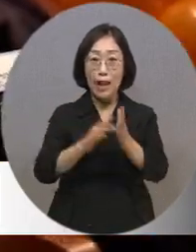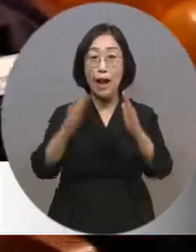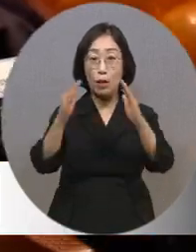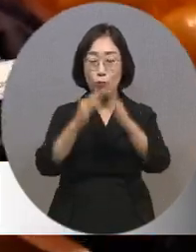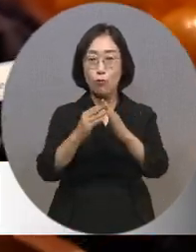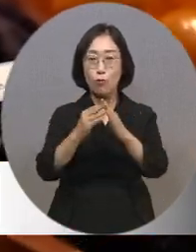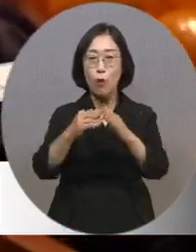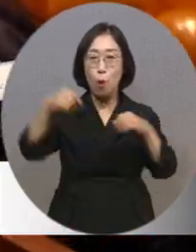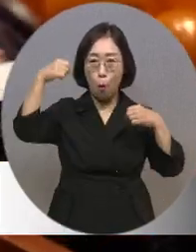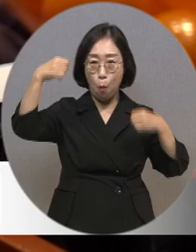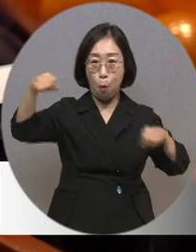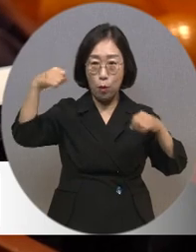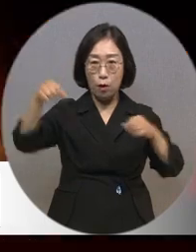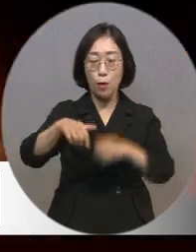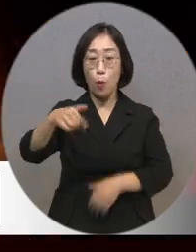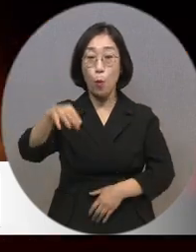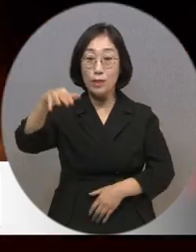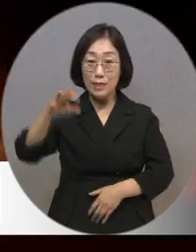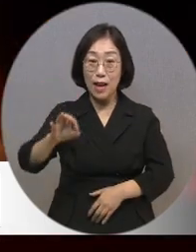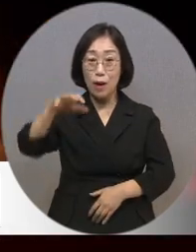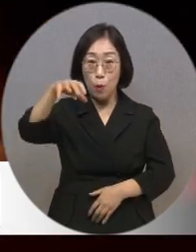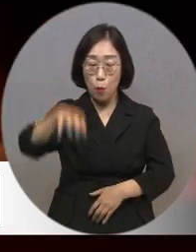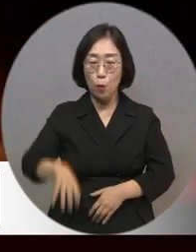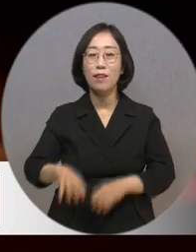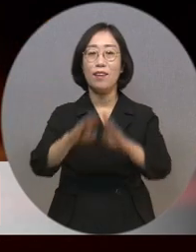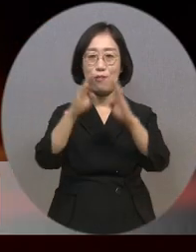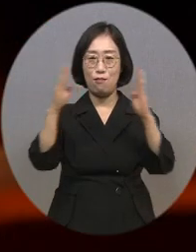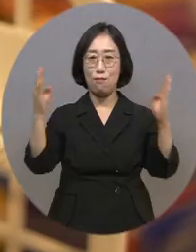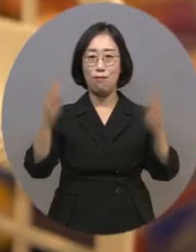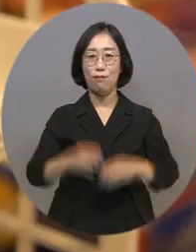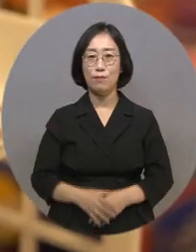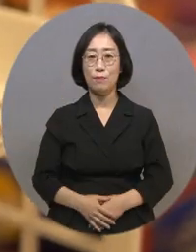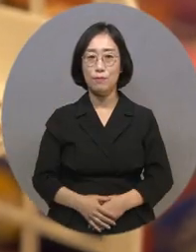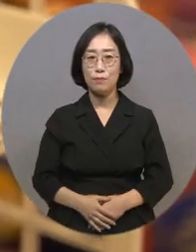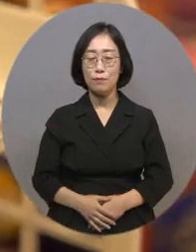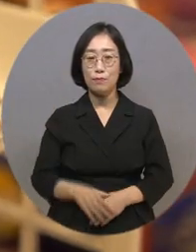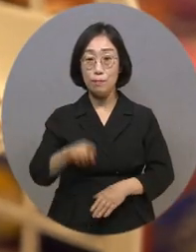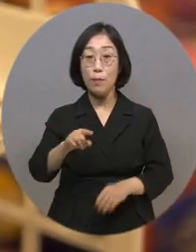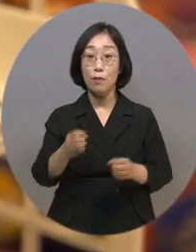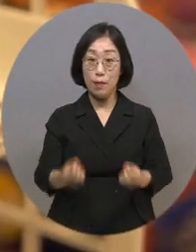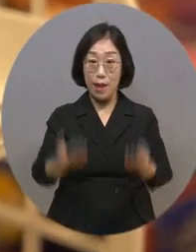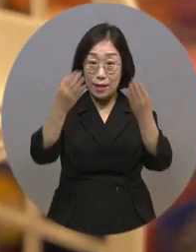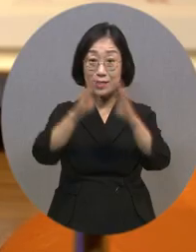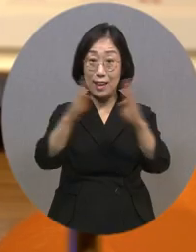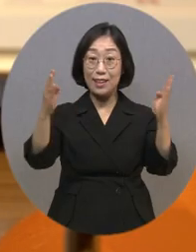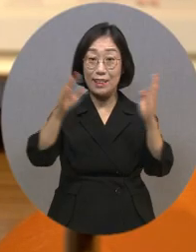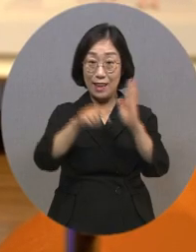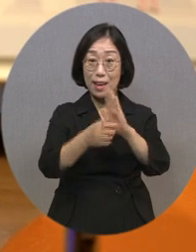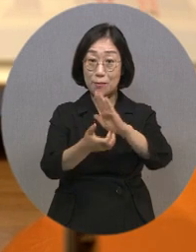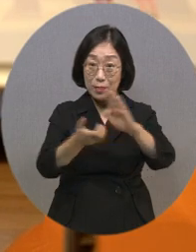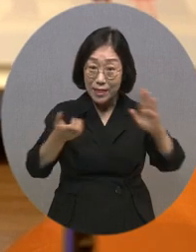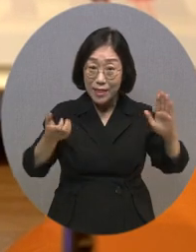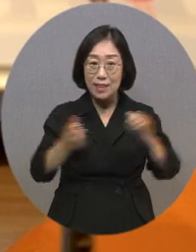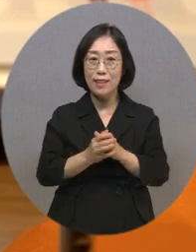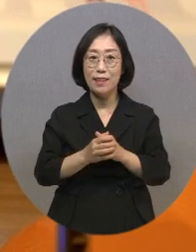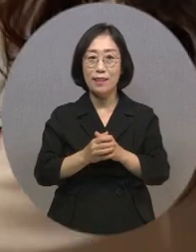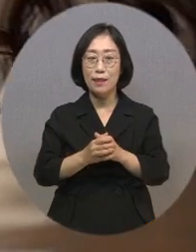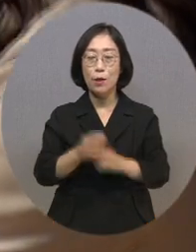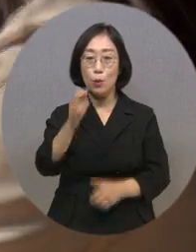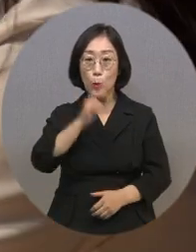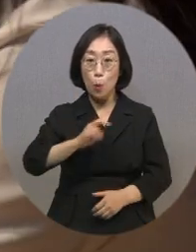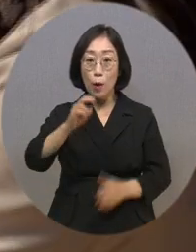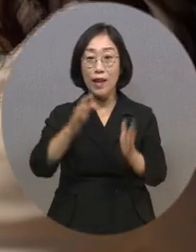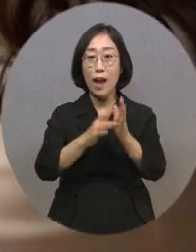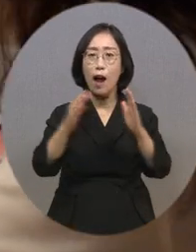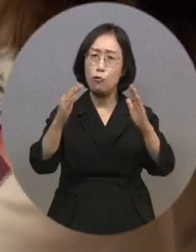전북 특별자치도 고창군 독립구학당에서 열렸습니다. 이번 행사의 사전 프로그램으로 노래약국이 열려